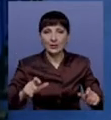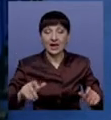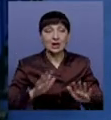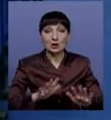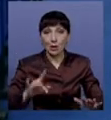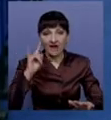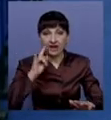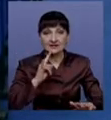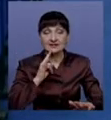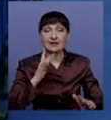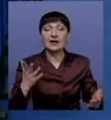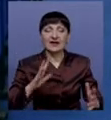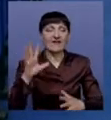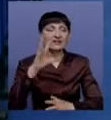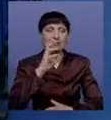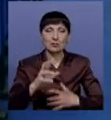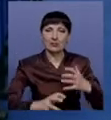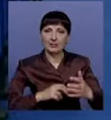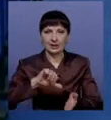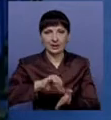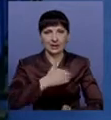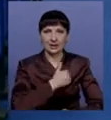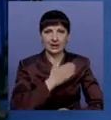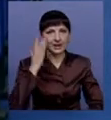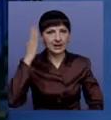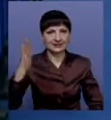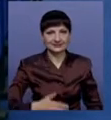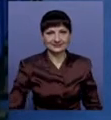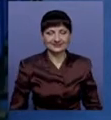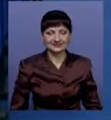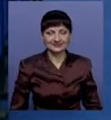в нашей стране, но и во всем мире. Жанат Айтенова, Ганикалов, телеканал «Алматы».